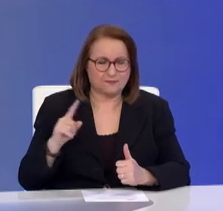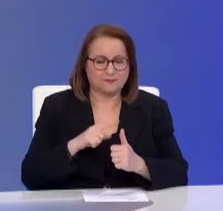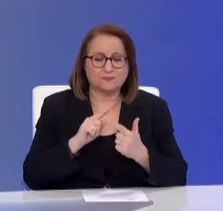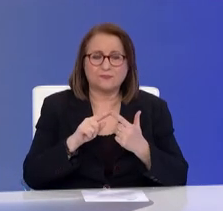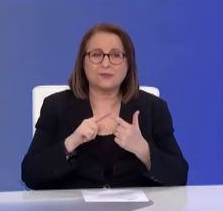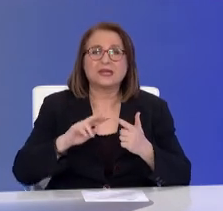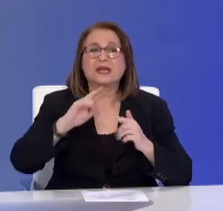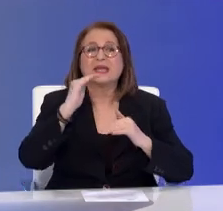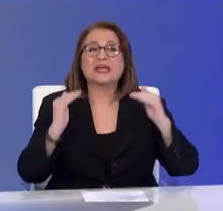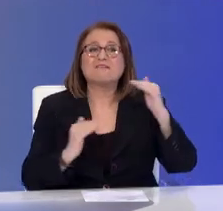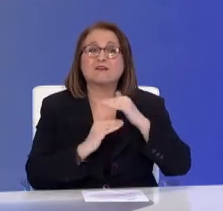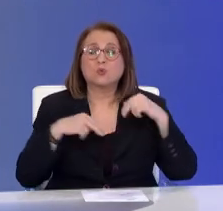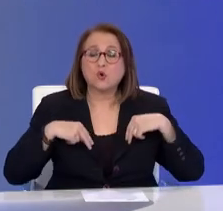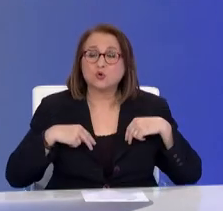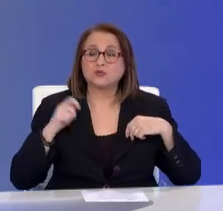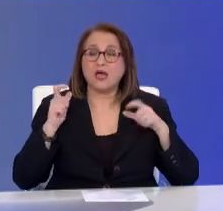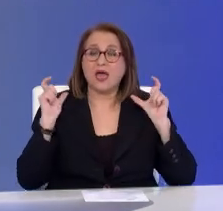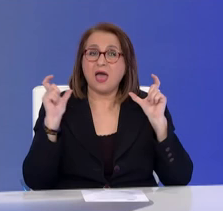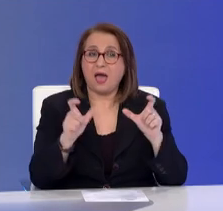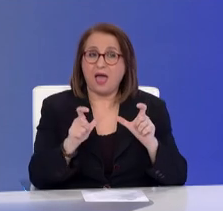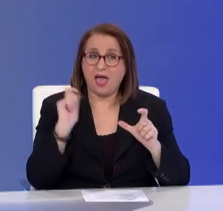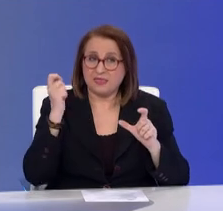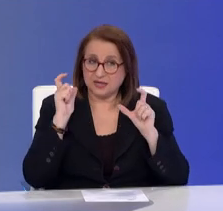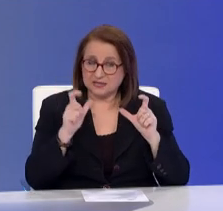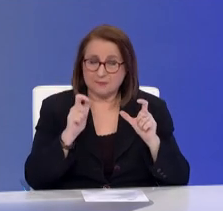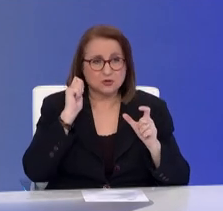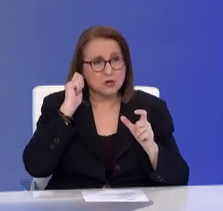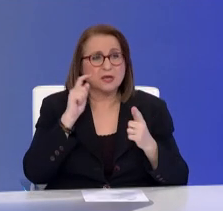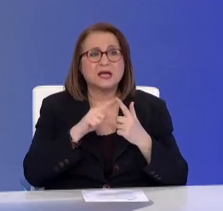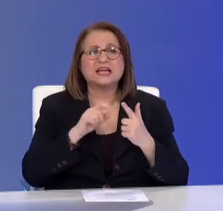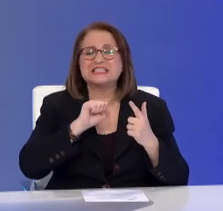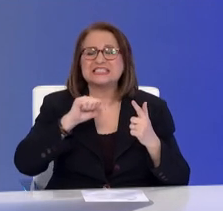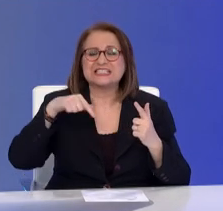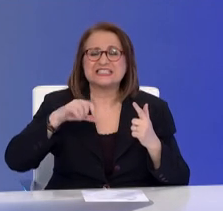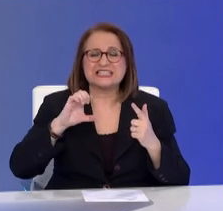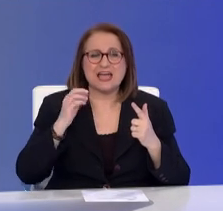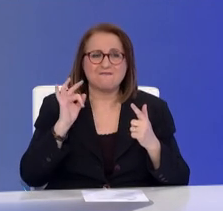τον Υφυπουργό Εθνικής Άμυνας, κύριον Αλκιβιάδη Στεφανή,